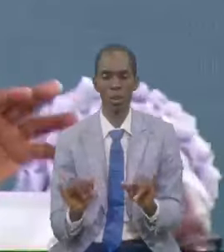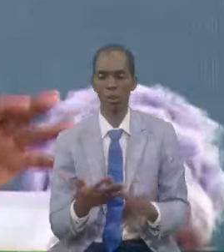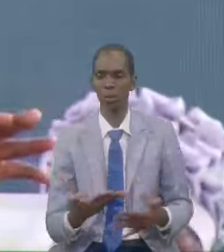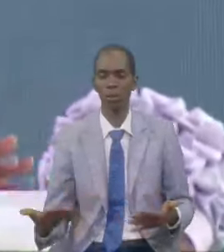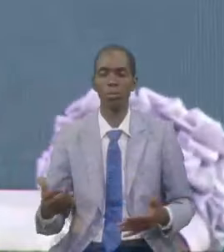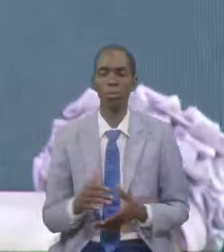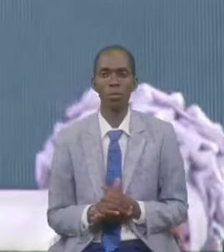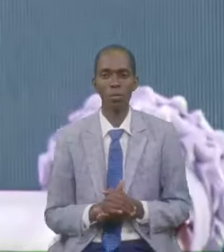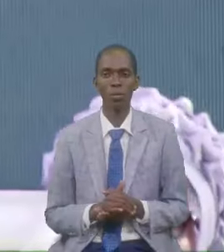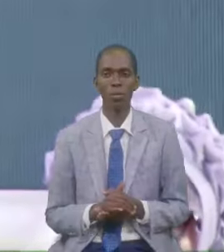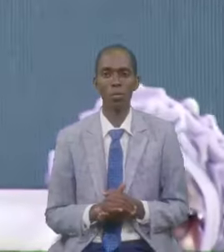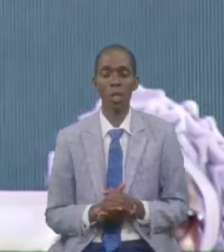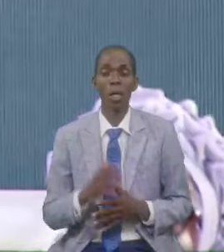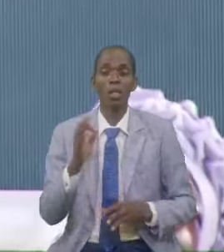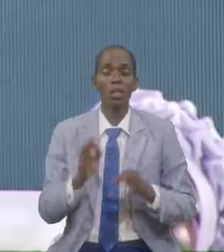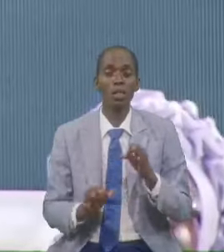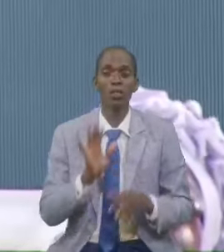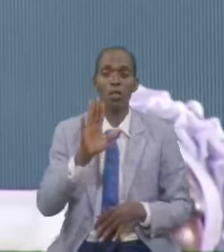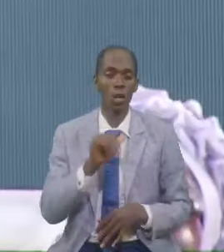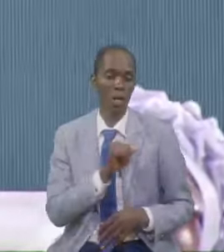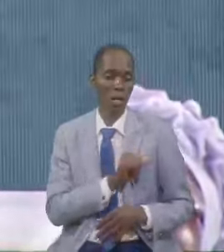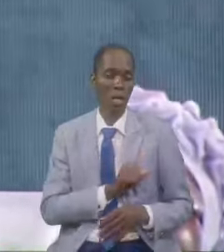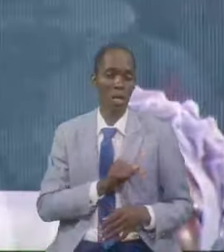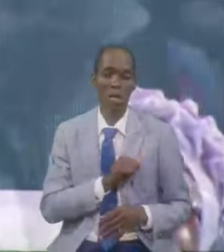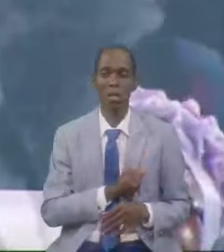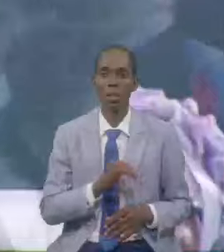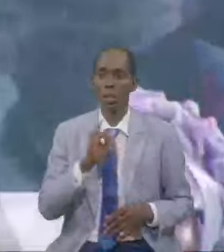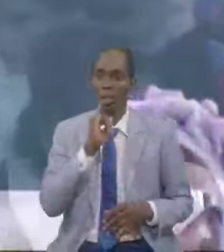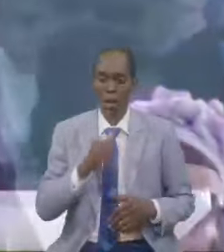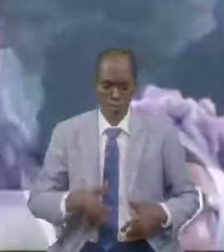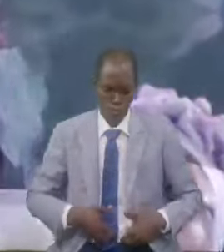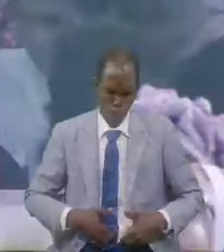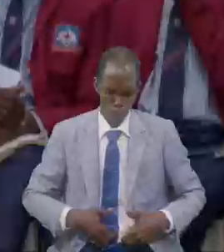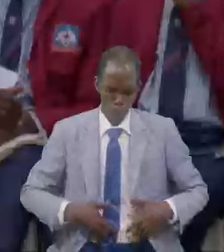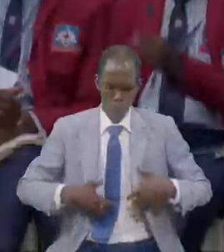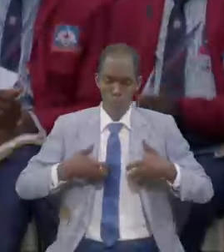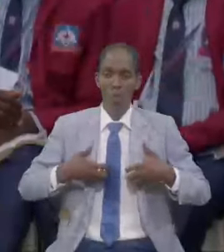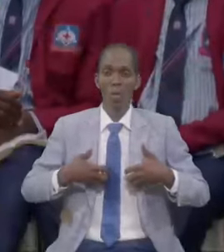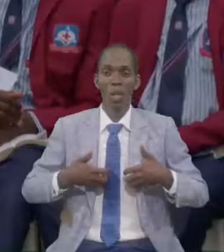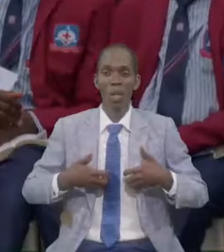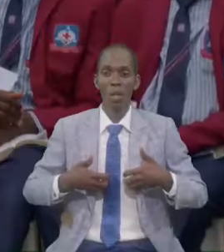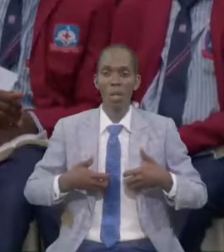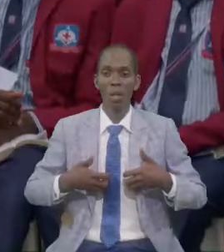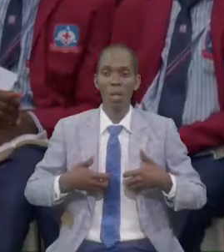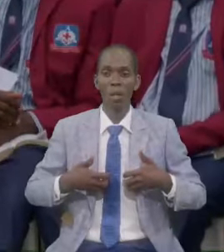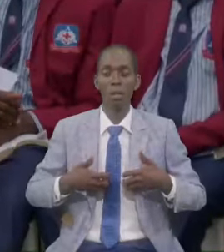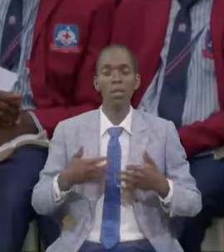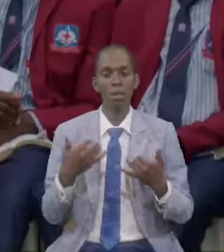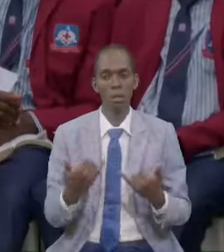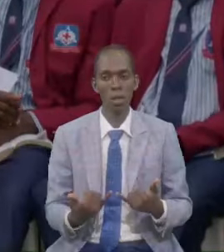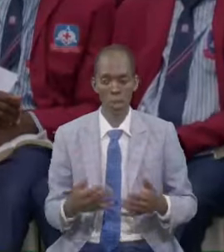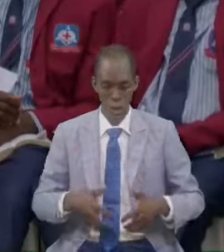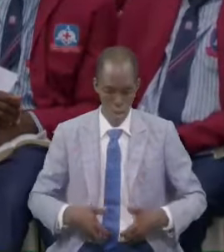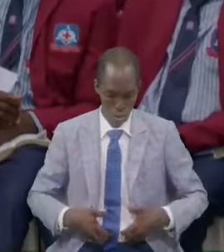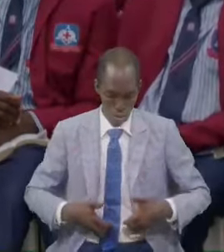ఉంటుంది. Attitude is angry, ఆ యొక్క వైఖరి గనక కోపంతో ఉంటే it comes on your face, అది